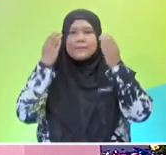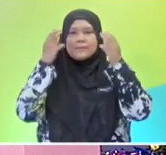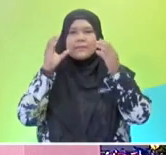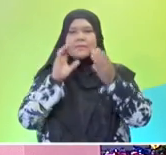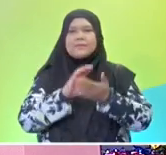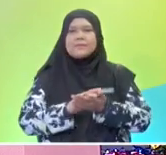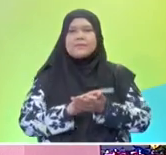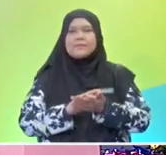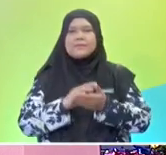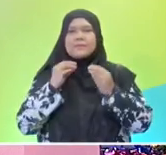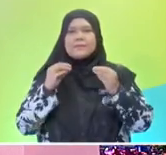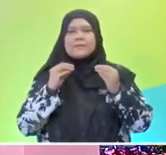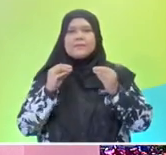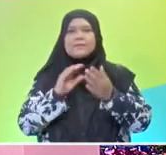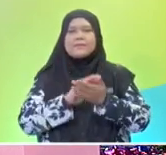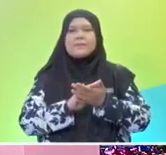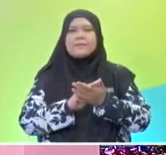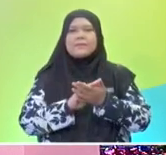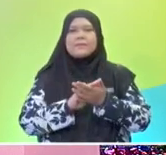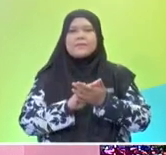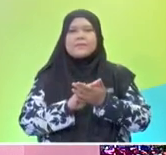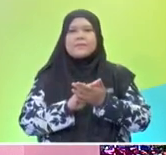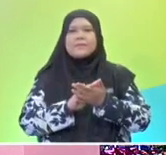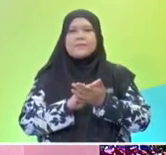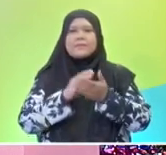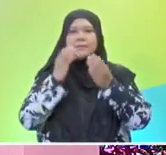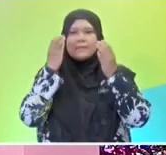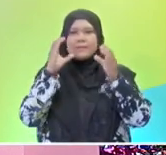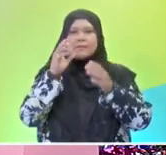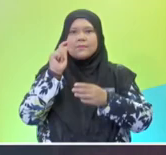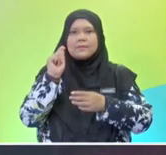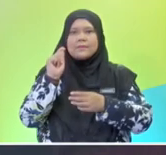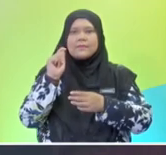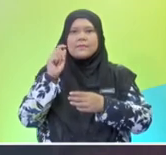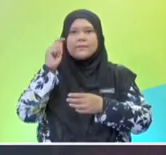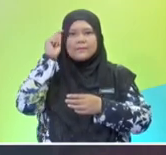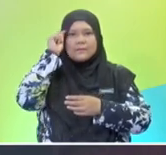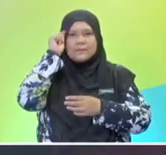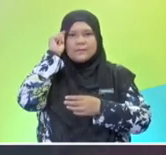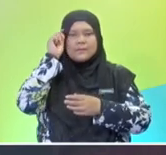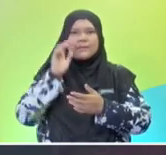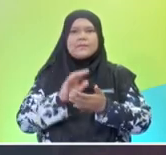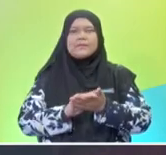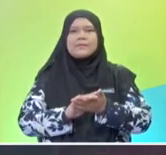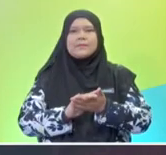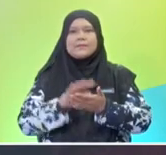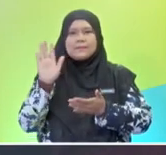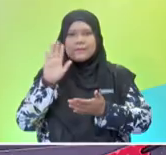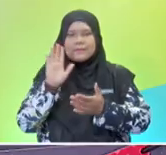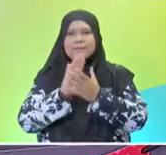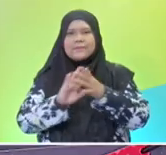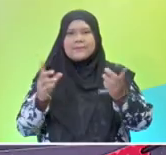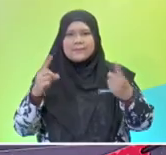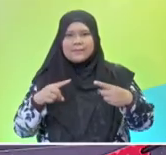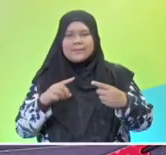yang akan mengajar kita pendidikan moral iaitu Cikgu Tiffen. Hai cikgu. Hai Hanif. Selamat datang cikgu ke studio kita hari ini. Ya. Yeah.